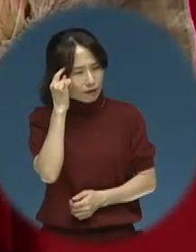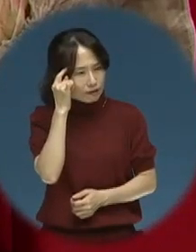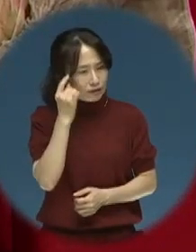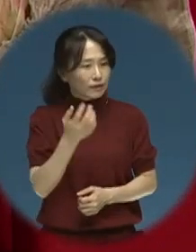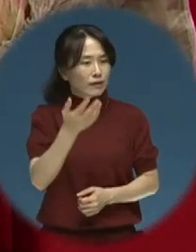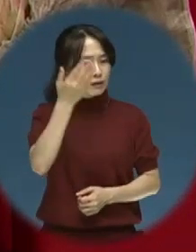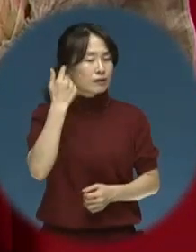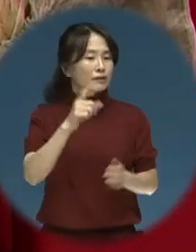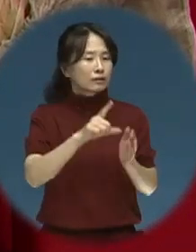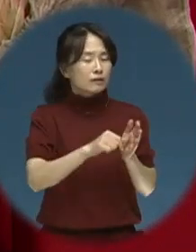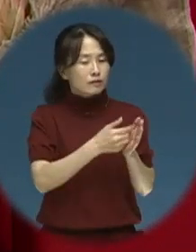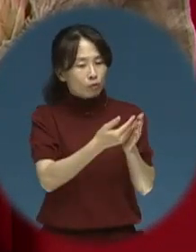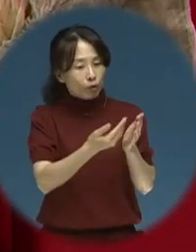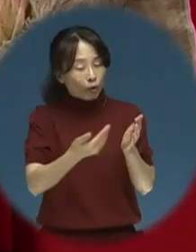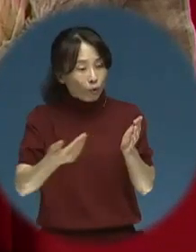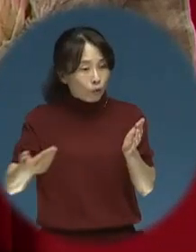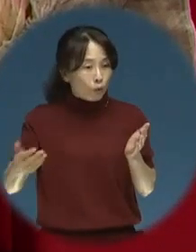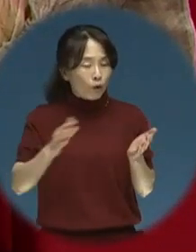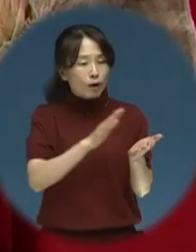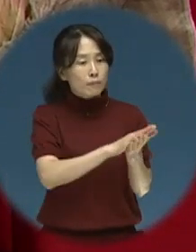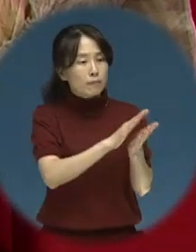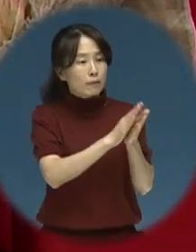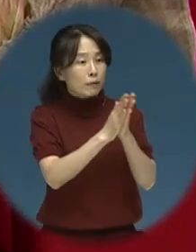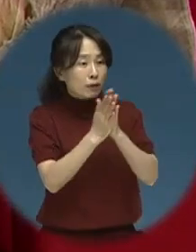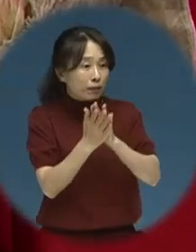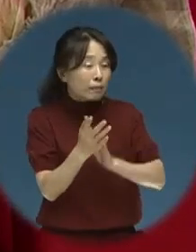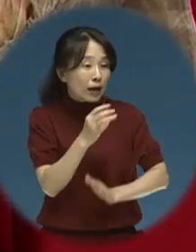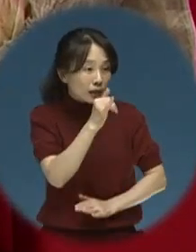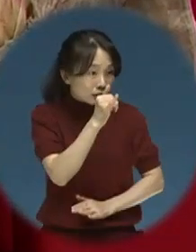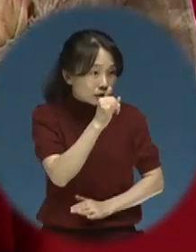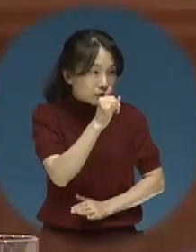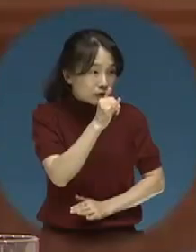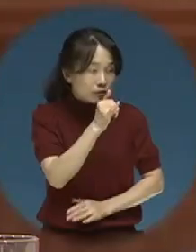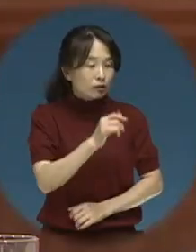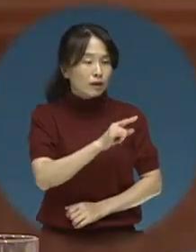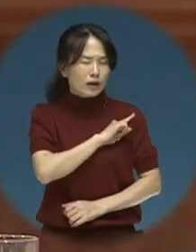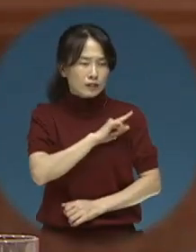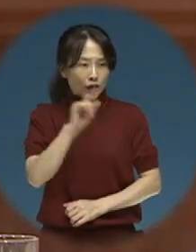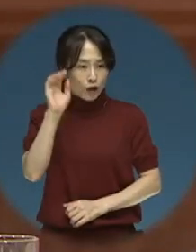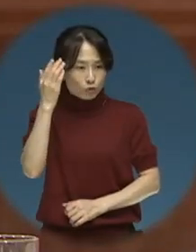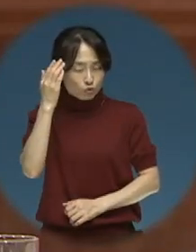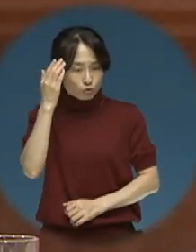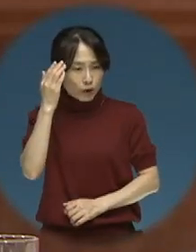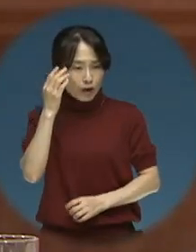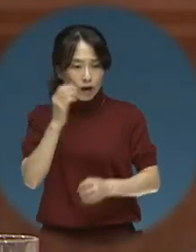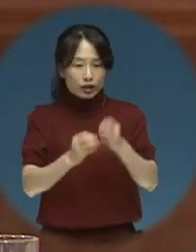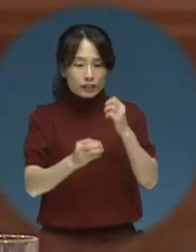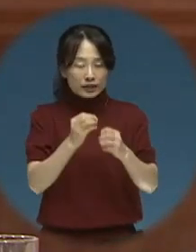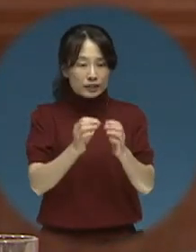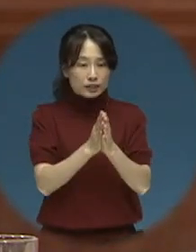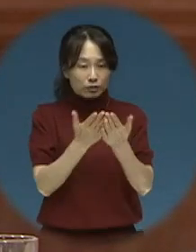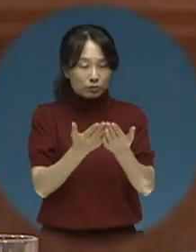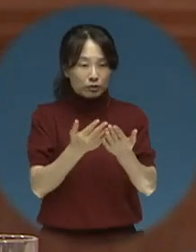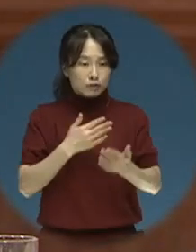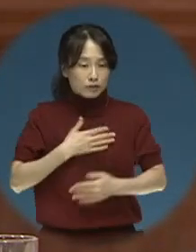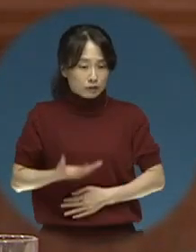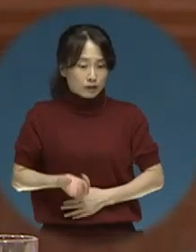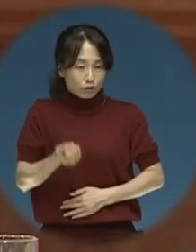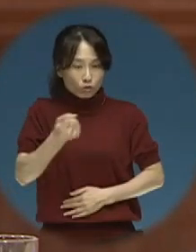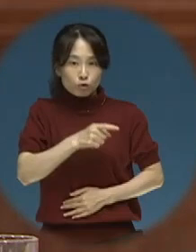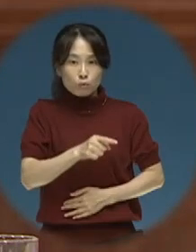세월 동안 이렇게 변화해 왔을 거 아닙니까? 그렇습니다. 그렇죠. 네. 가장 최근에 내신 시집이 지금 갖고 있는데 제가